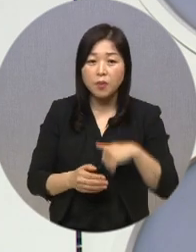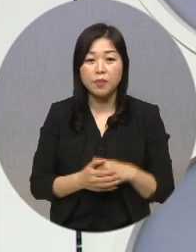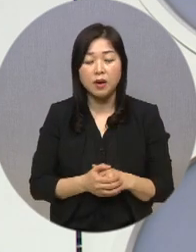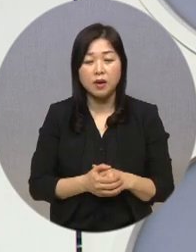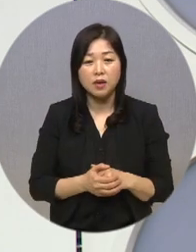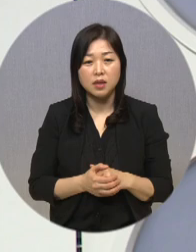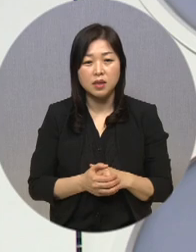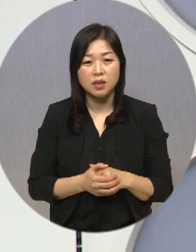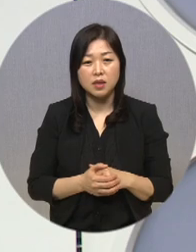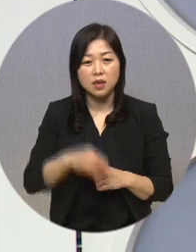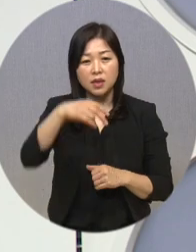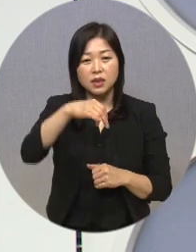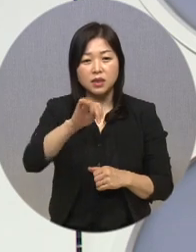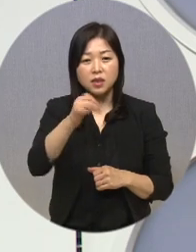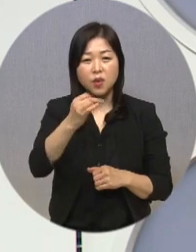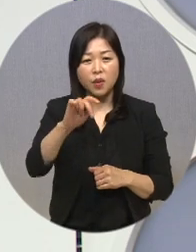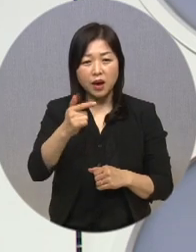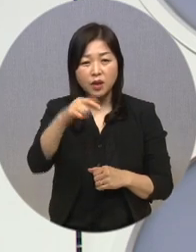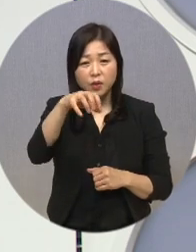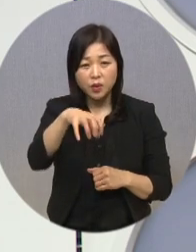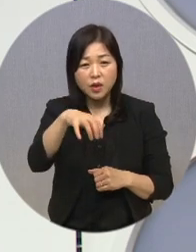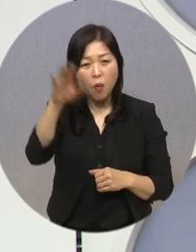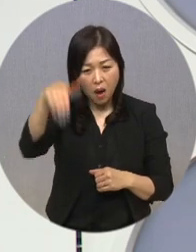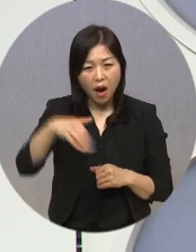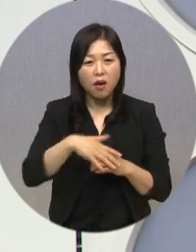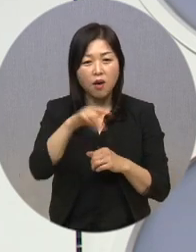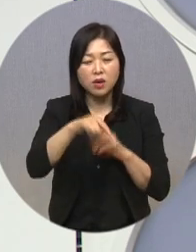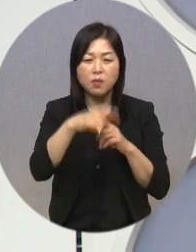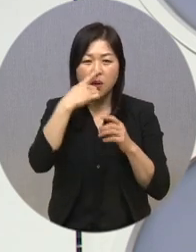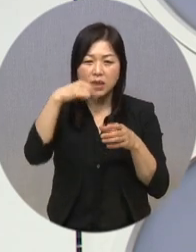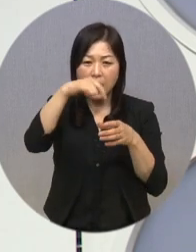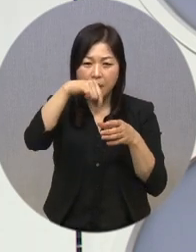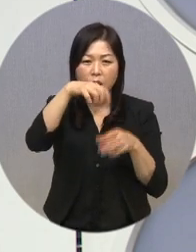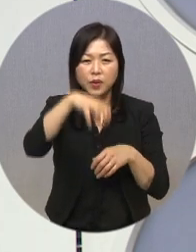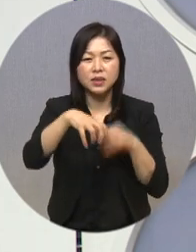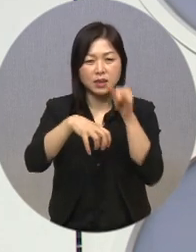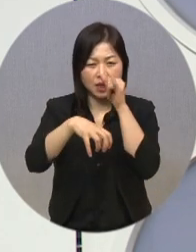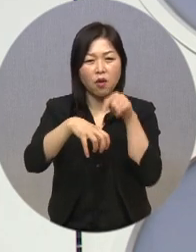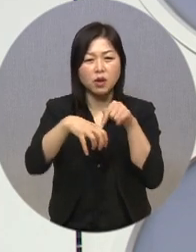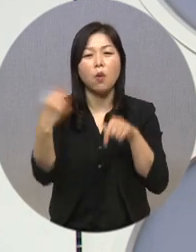앞에 오라고. 거기 무슨 다방이 안에 있는데 무슨 돌체 다방 꼭 오라고.